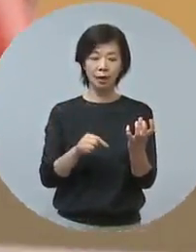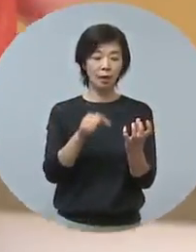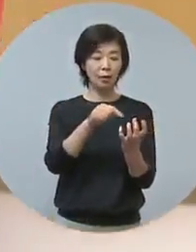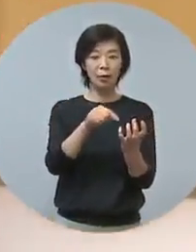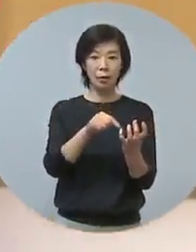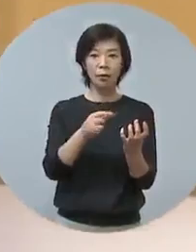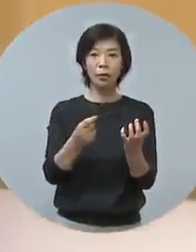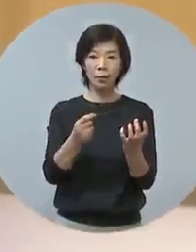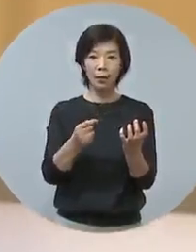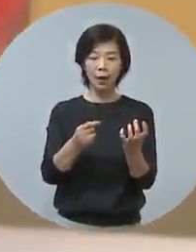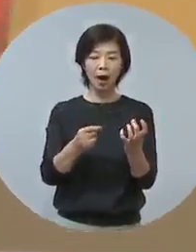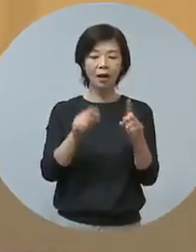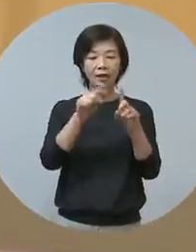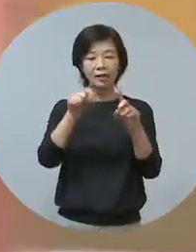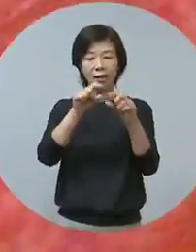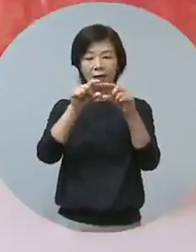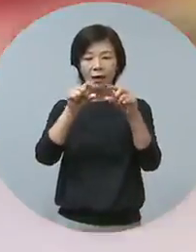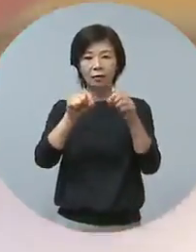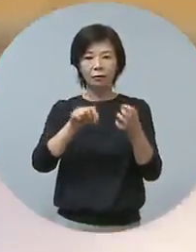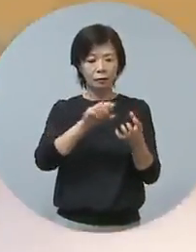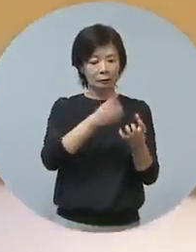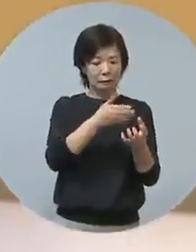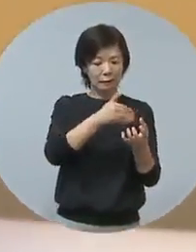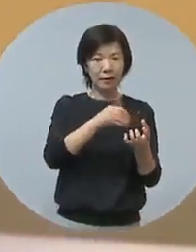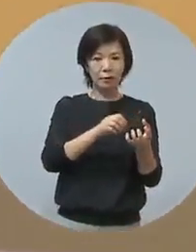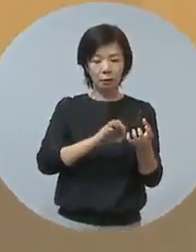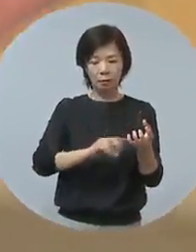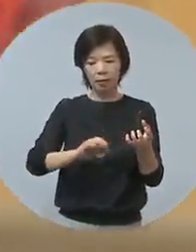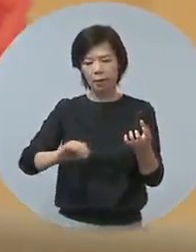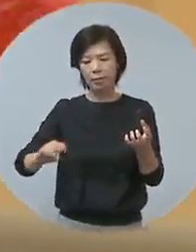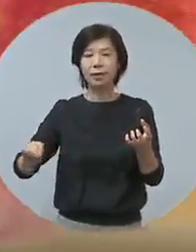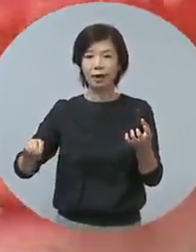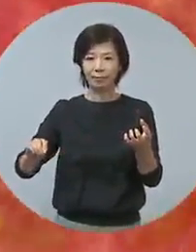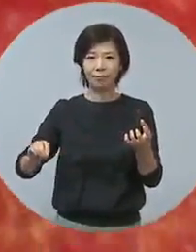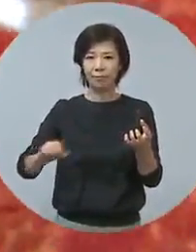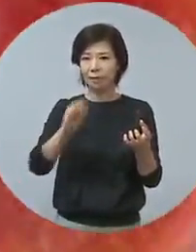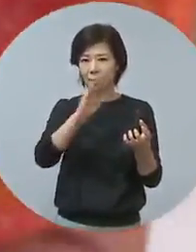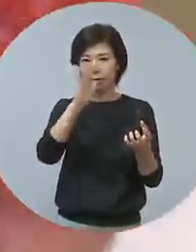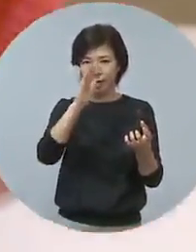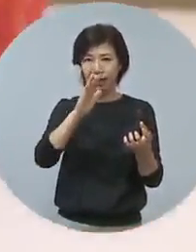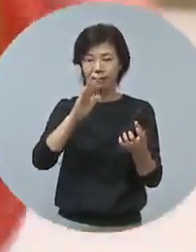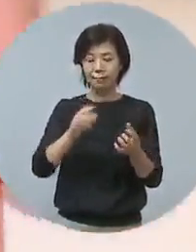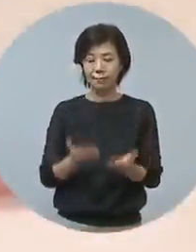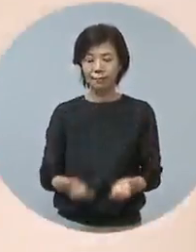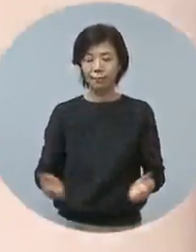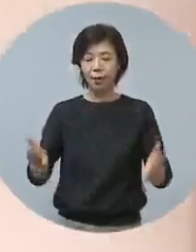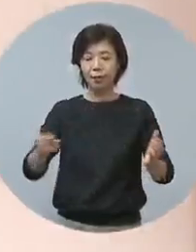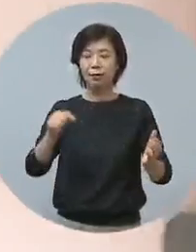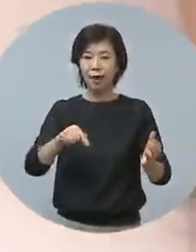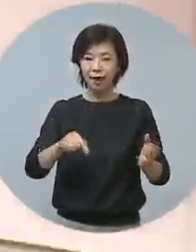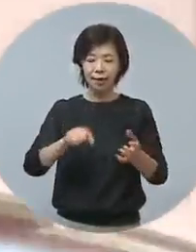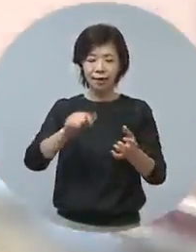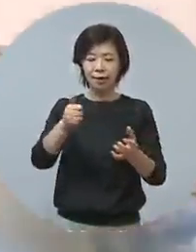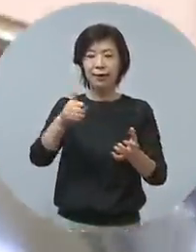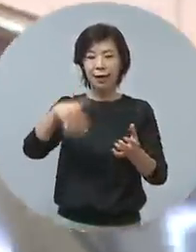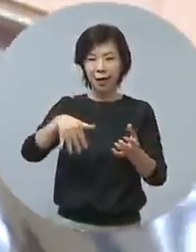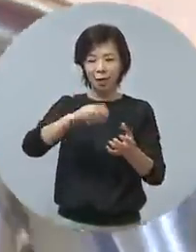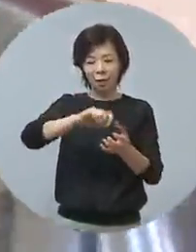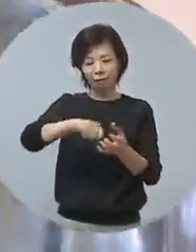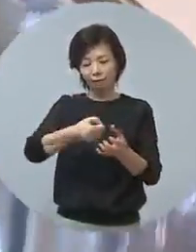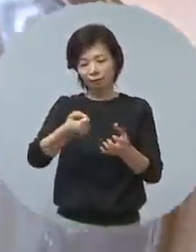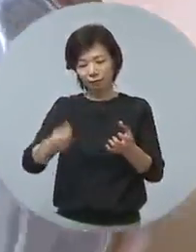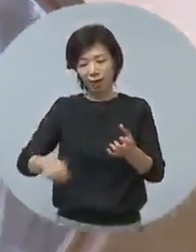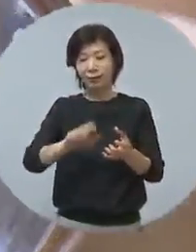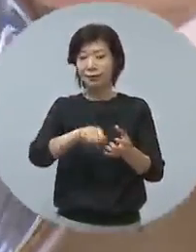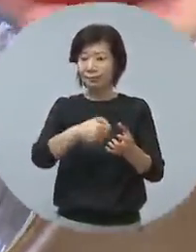このまま1センチ角に切っていくと、はい、まな板の上がびちゃびちゃになっちゃうので、ここに種を取り除いていきます。 はい、水分